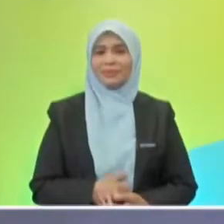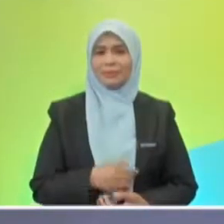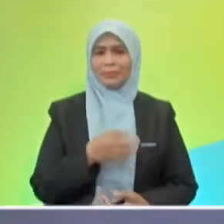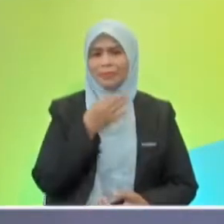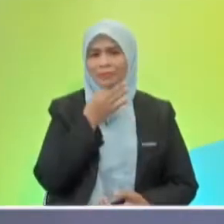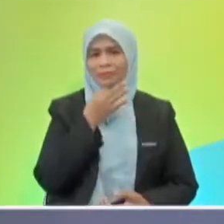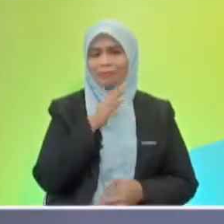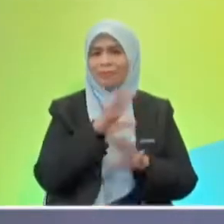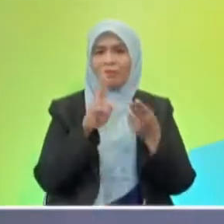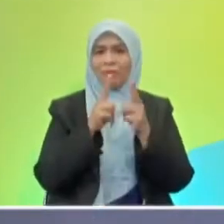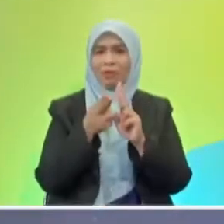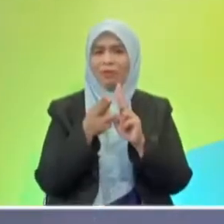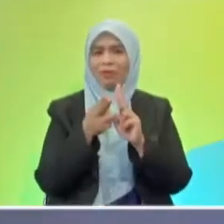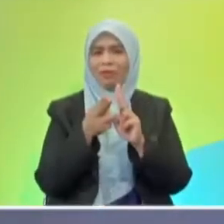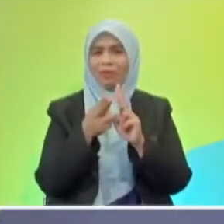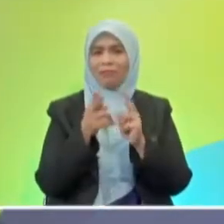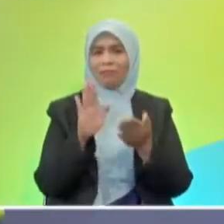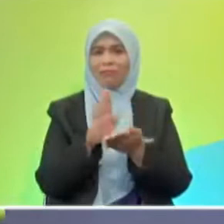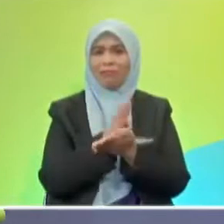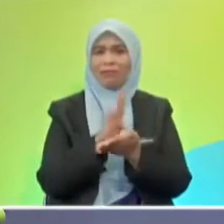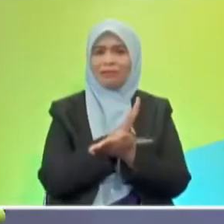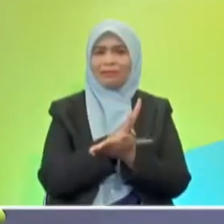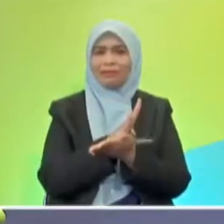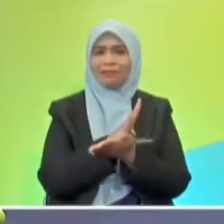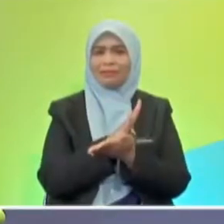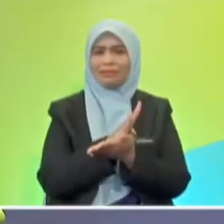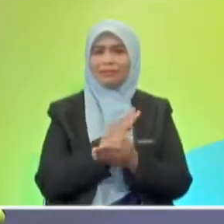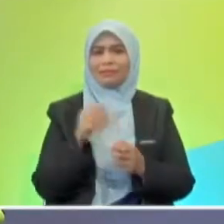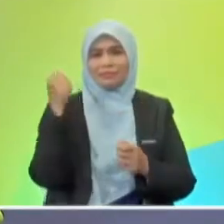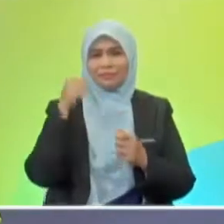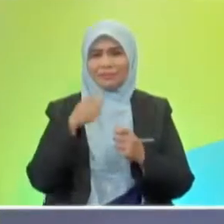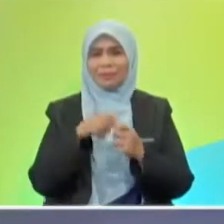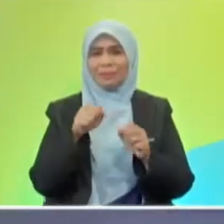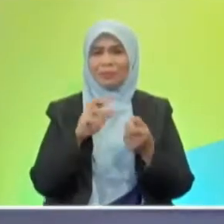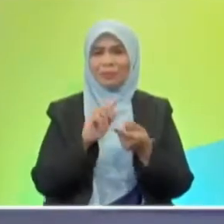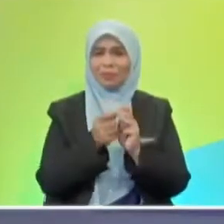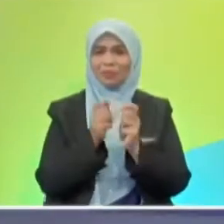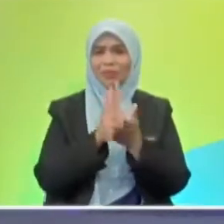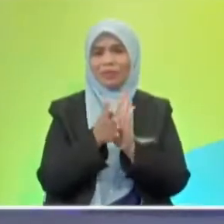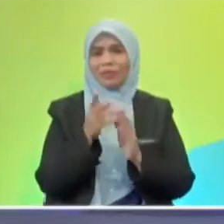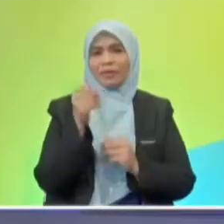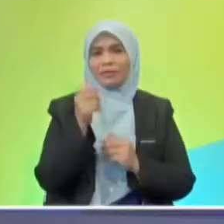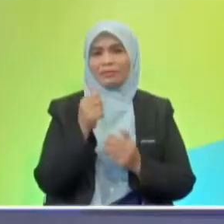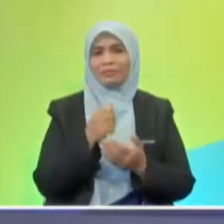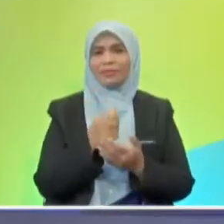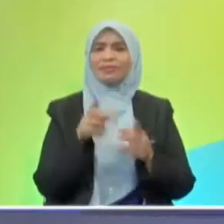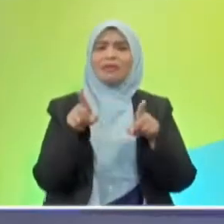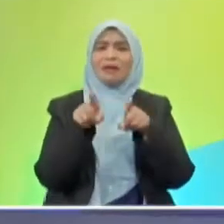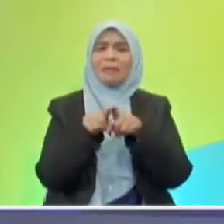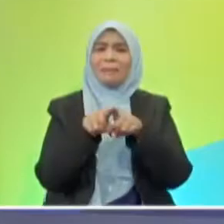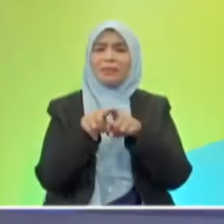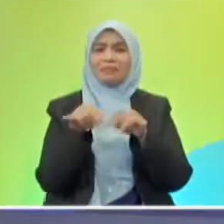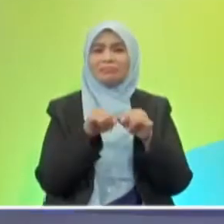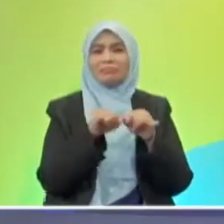Hai tak jumbo pun aku ingat pakai tongkat Sakti ini pun itu jadi duit nah sama juga